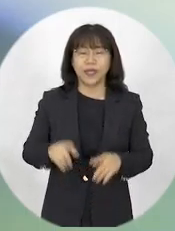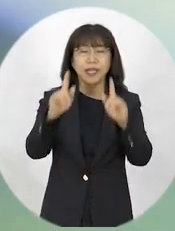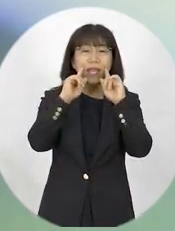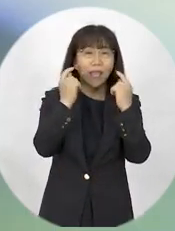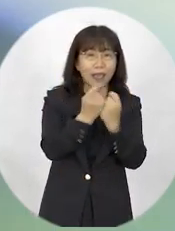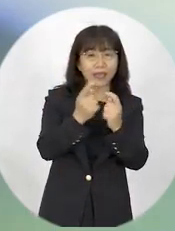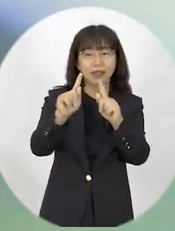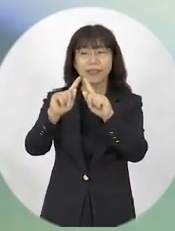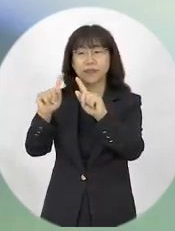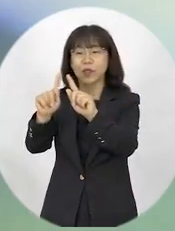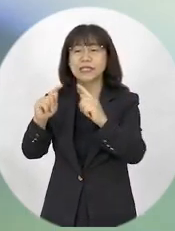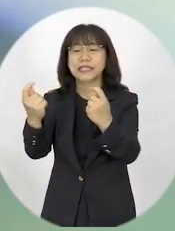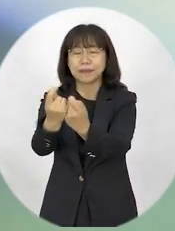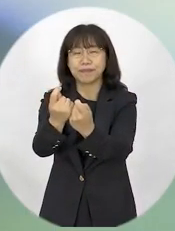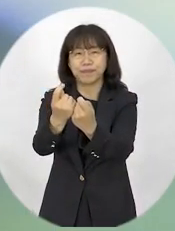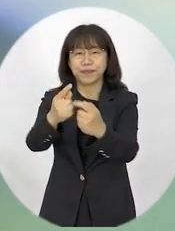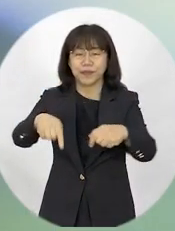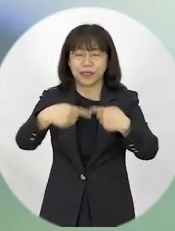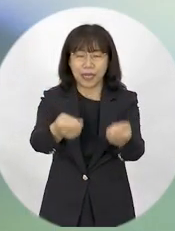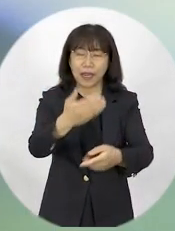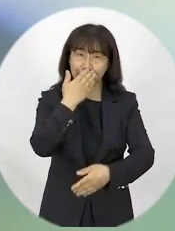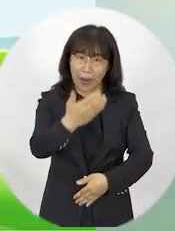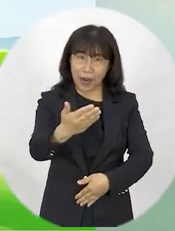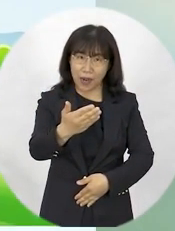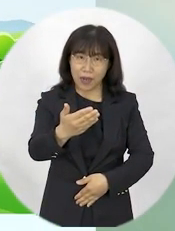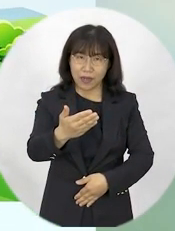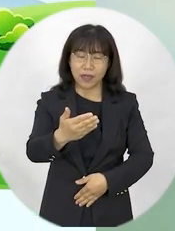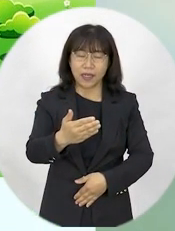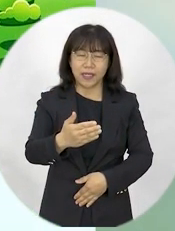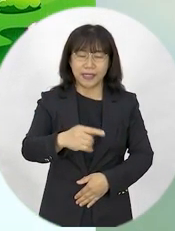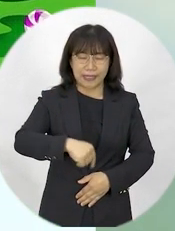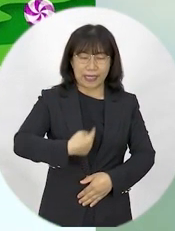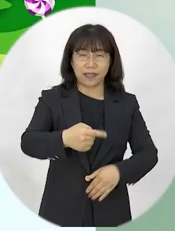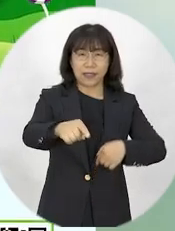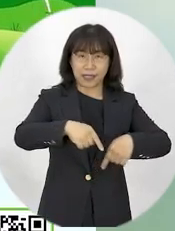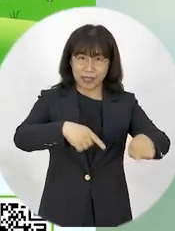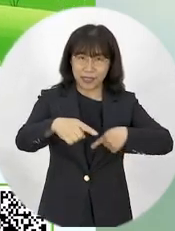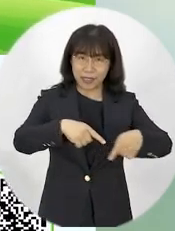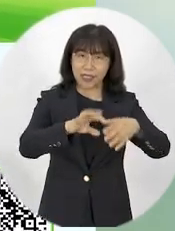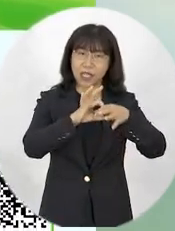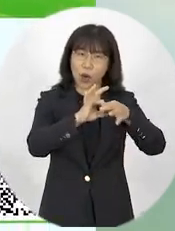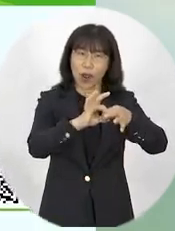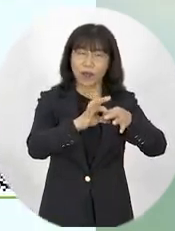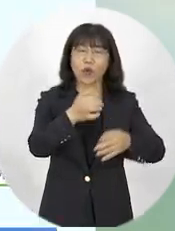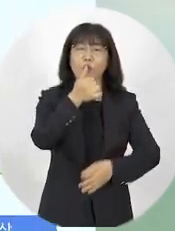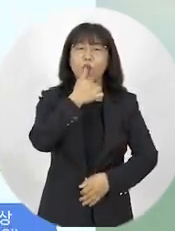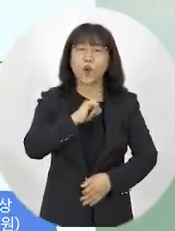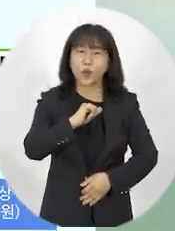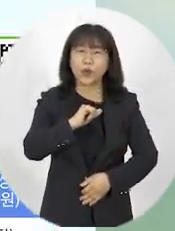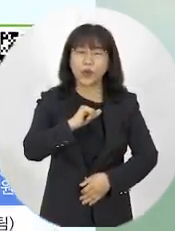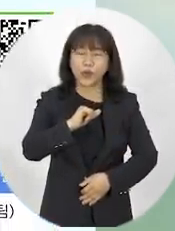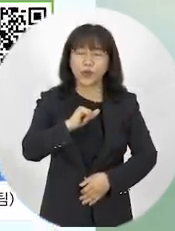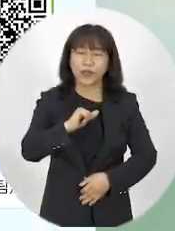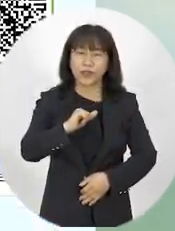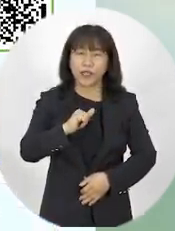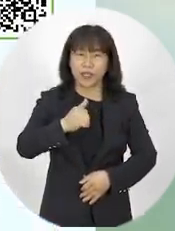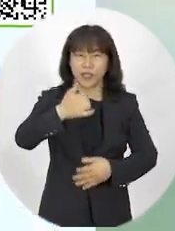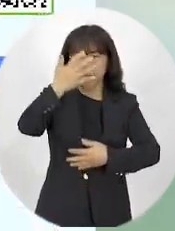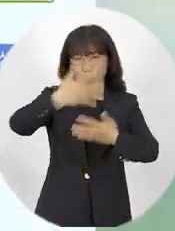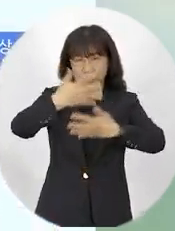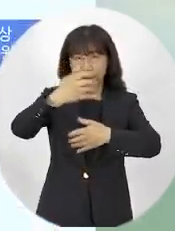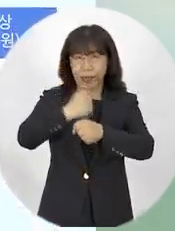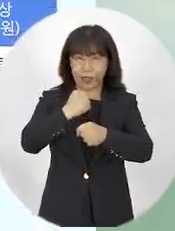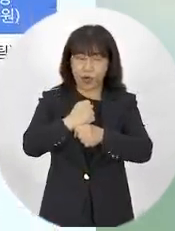개인 또는 팀 단위로 참여하면 됩니다 작품은 자체 붕 건과 연관된 5분 인 의 순수 창작 영상물로